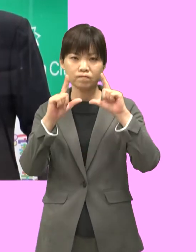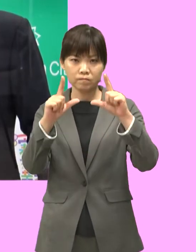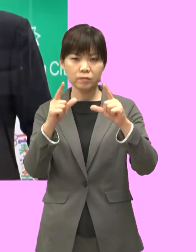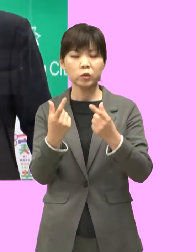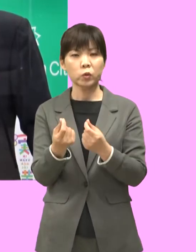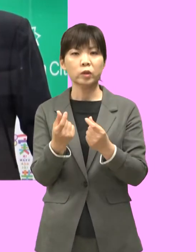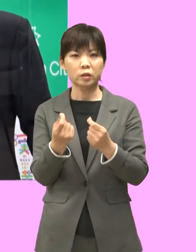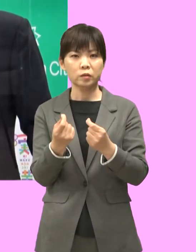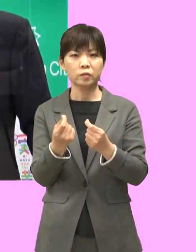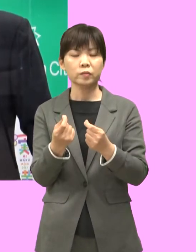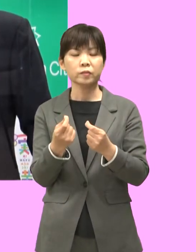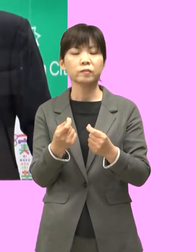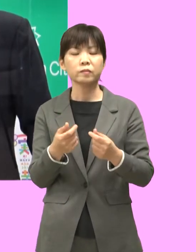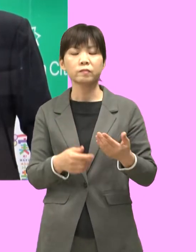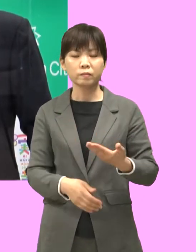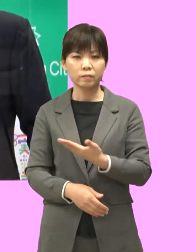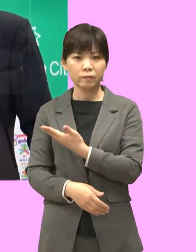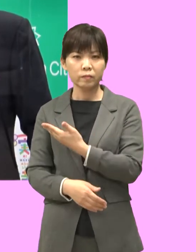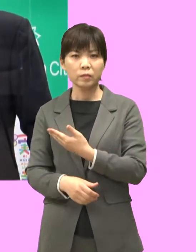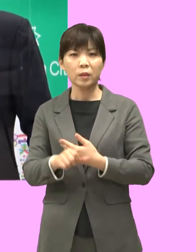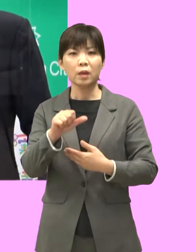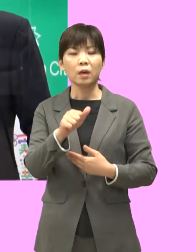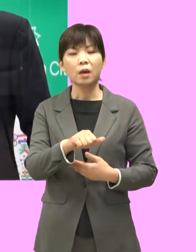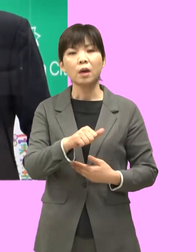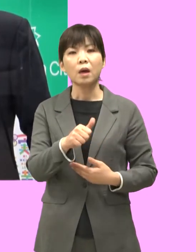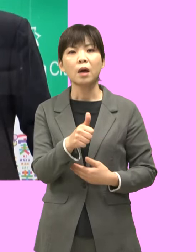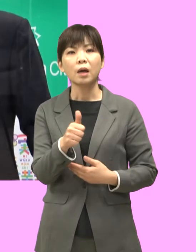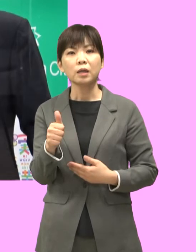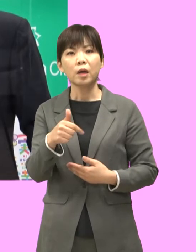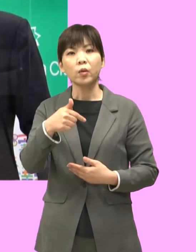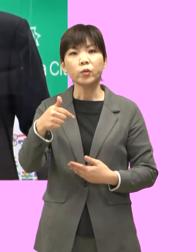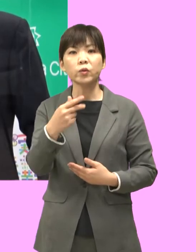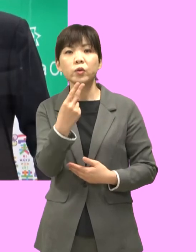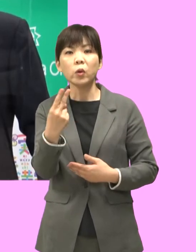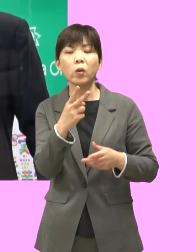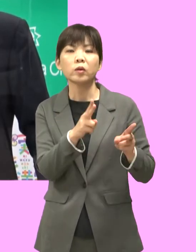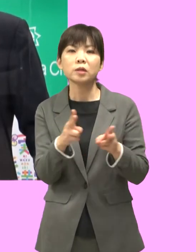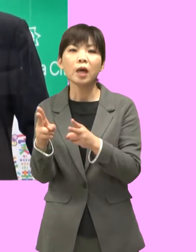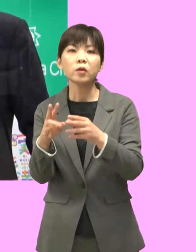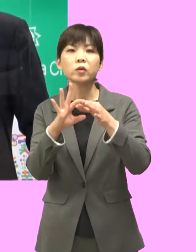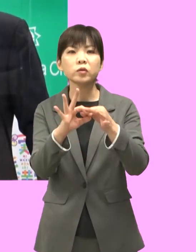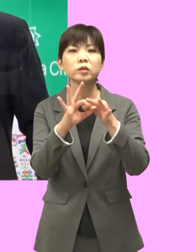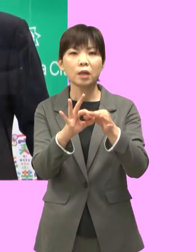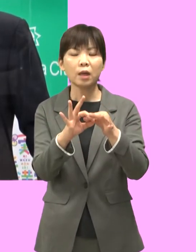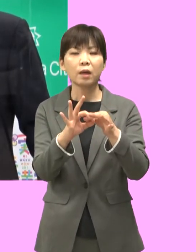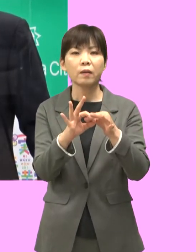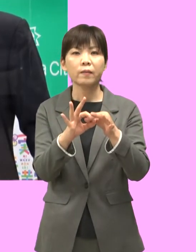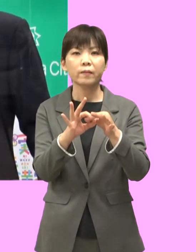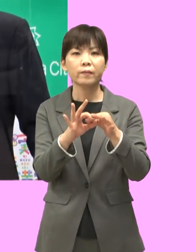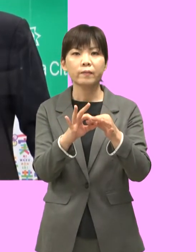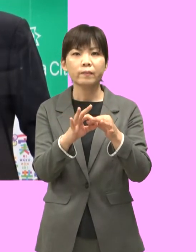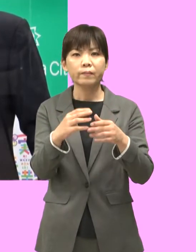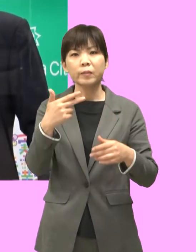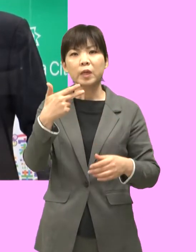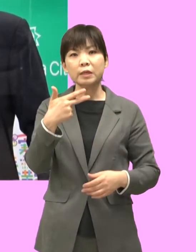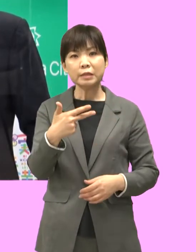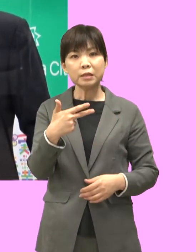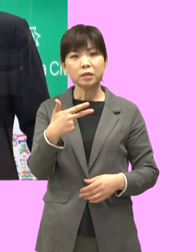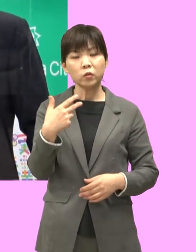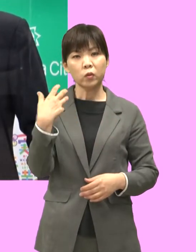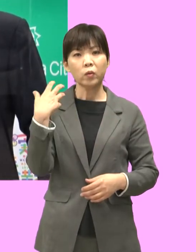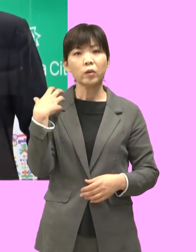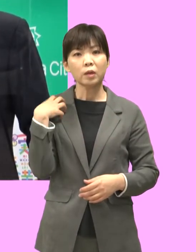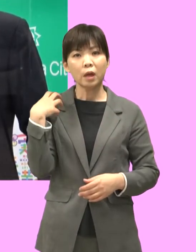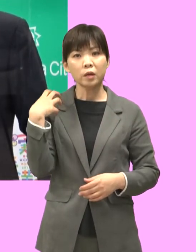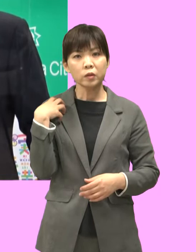あとすみません、アダプト制度ということを先ほどおっしゃってたんですけど、 はい、 これは市が、まあ、担当の方